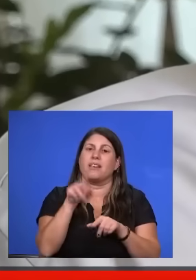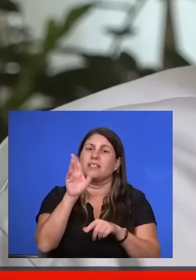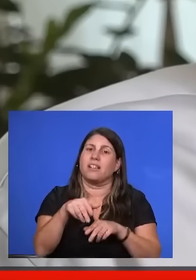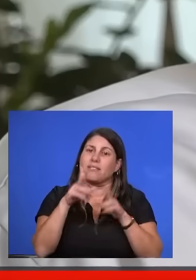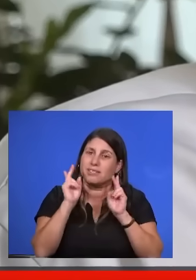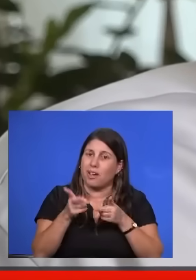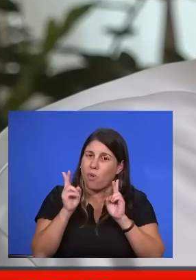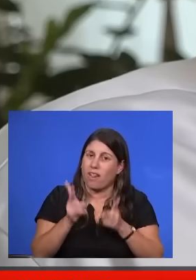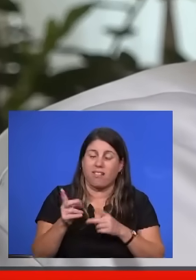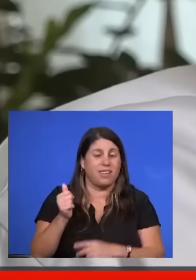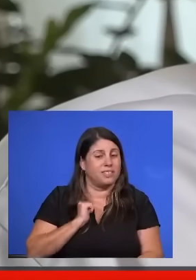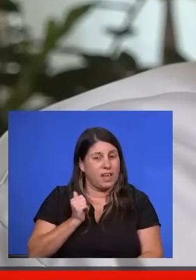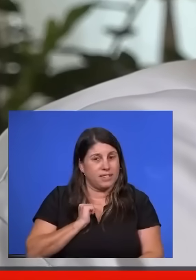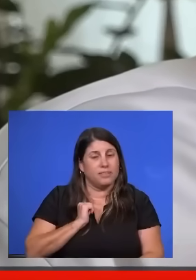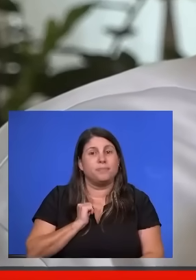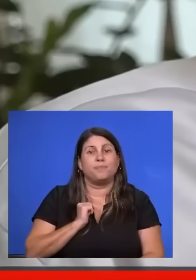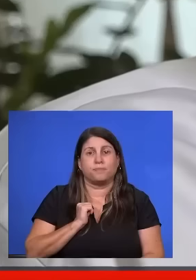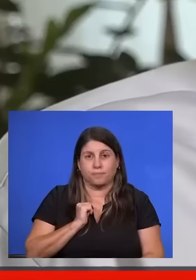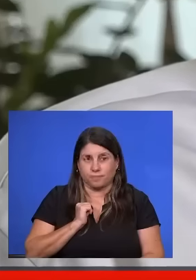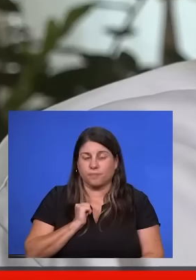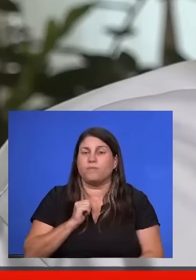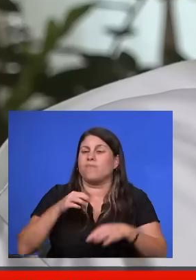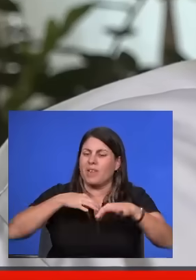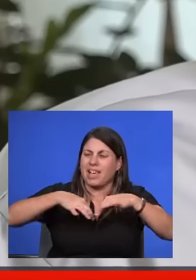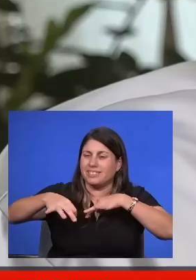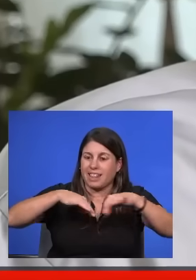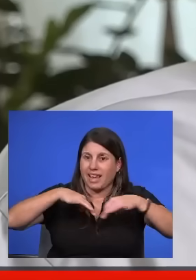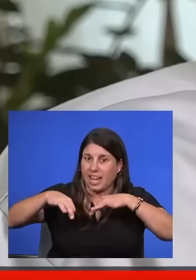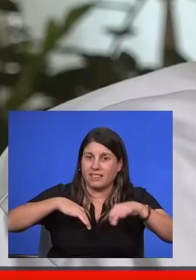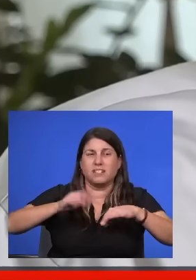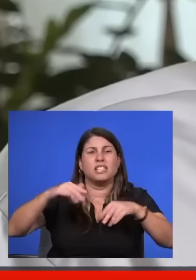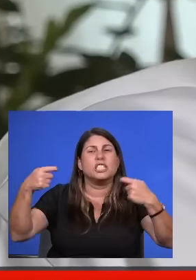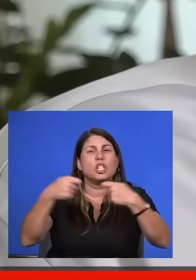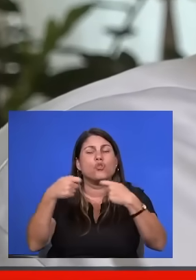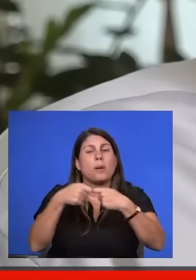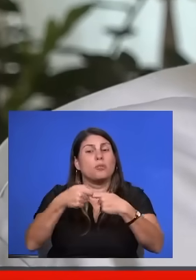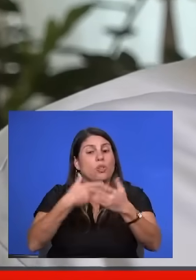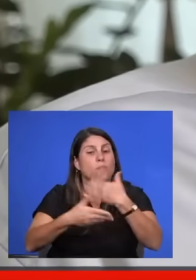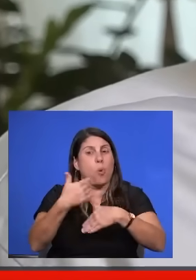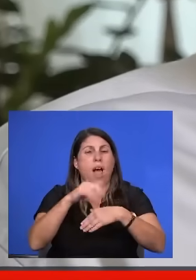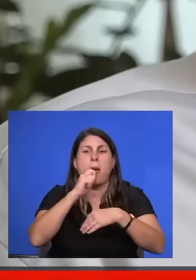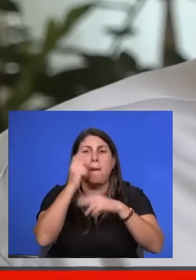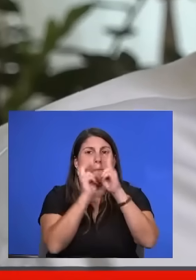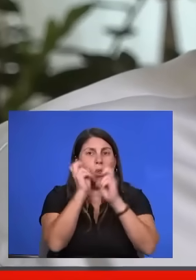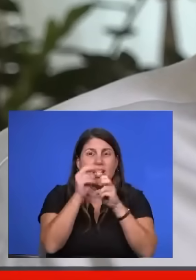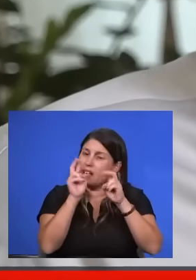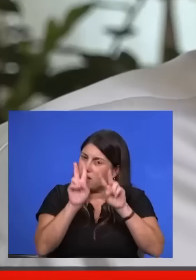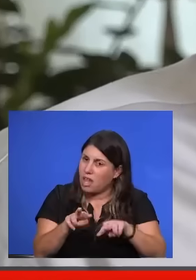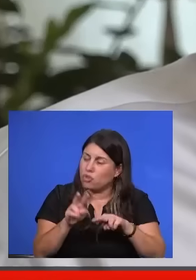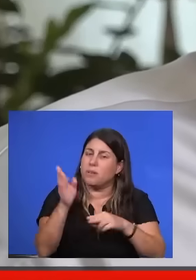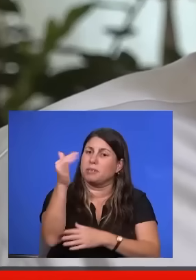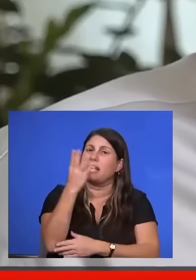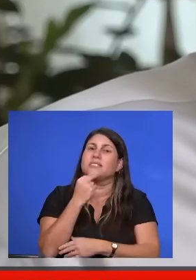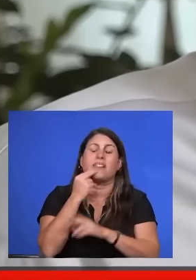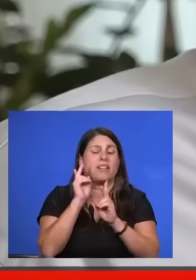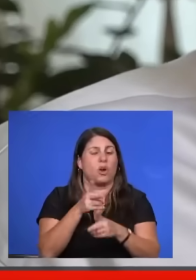צבאית, אסטרטגית, קשרי שיתוף פעולה מודיעיניים, שמדינת ישראל יכולה לקיים את